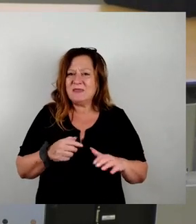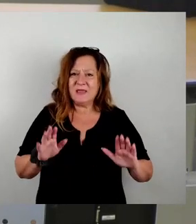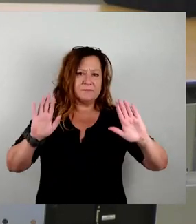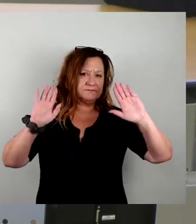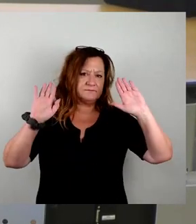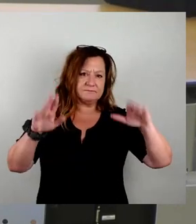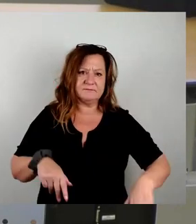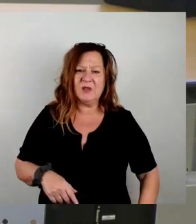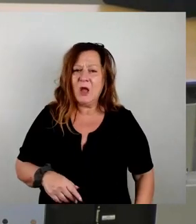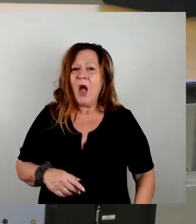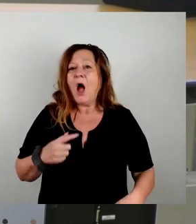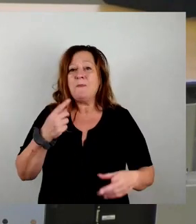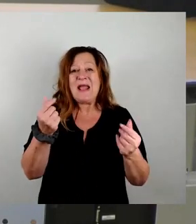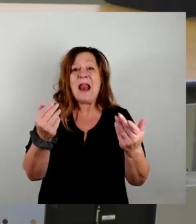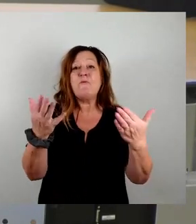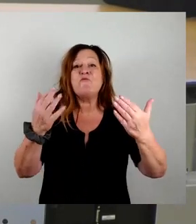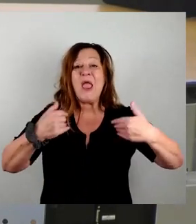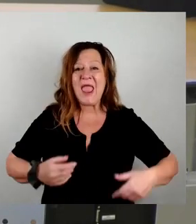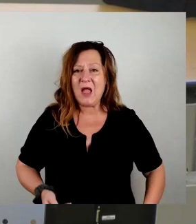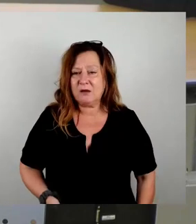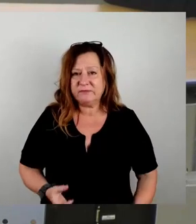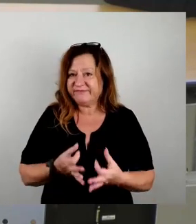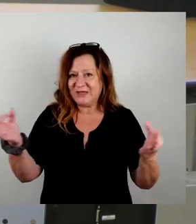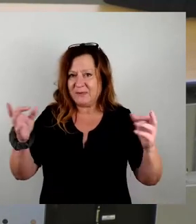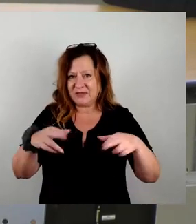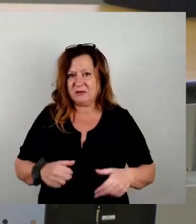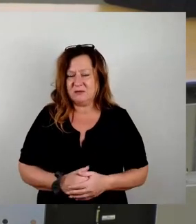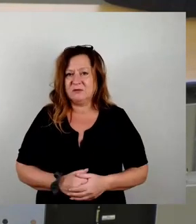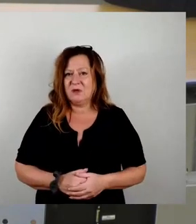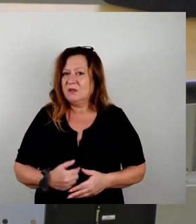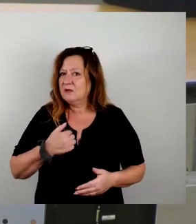nicht gehört, wo das Geld herkommen soll. Also wir sind nun die Letzten,